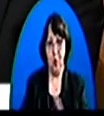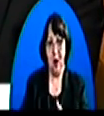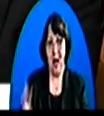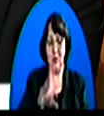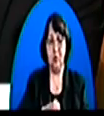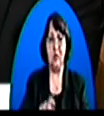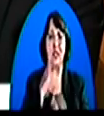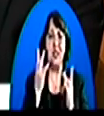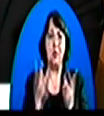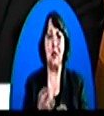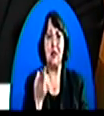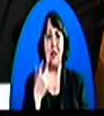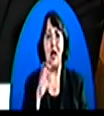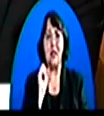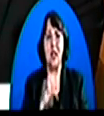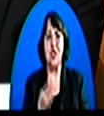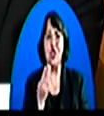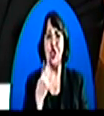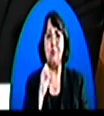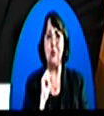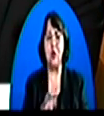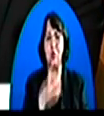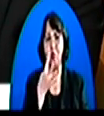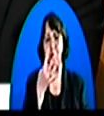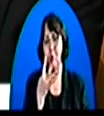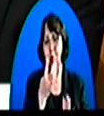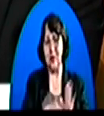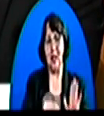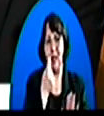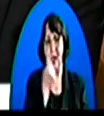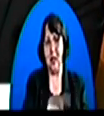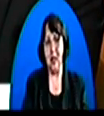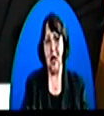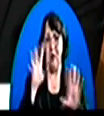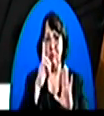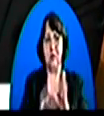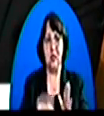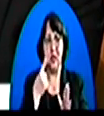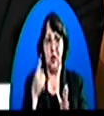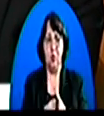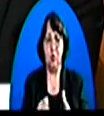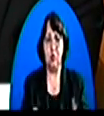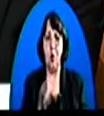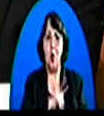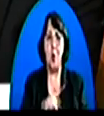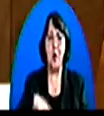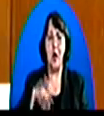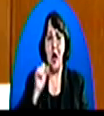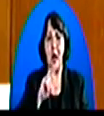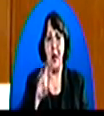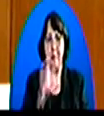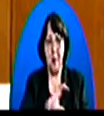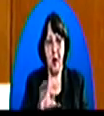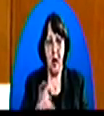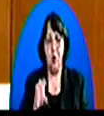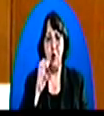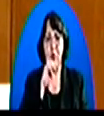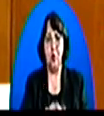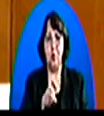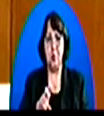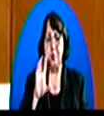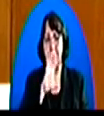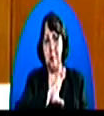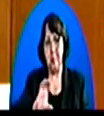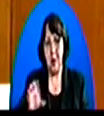шимтгэлийг 6-4 сарын 1-ээс 10 сарын 1-ний хооронд хувийн хэвшлийн одоо аж ахуйн байгууллагууд төрийн бас